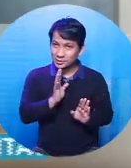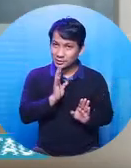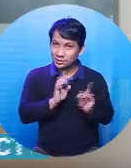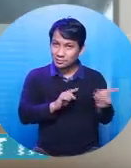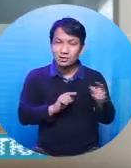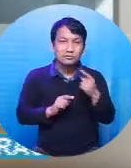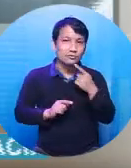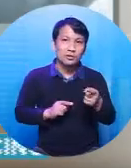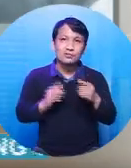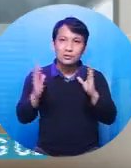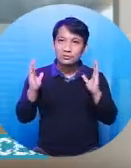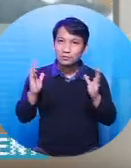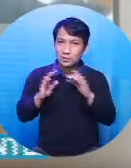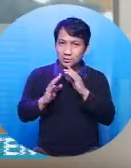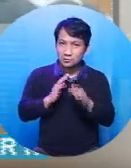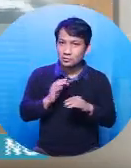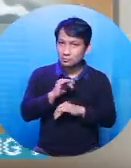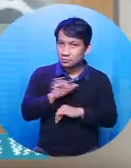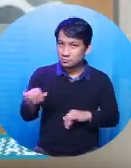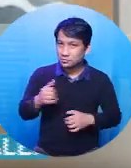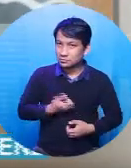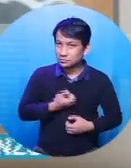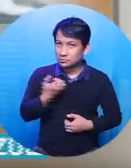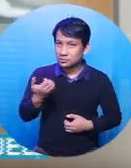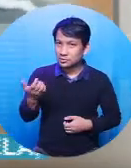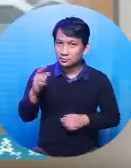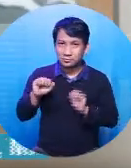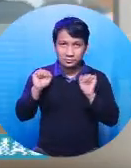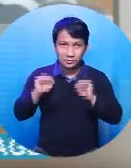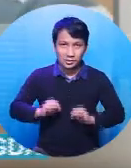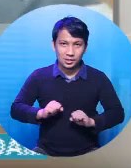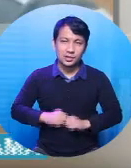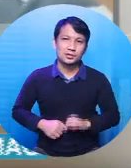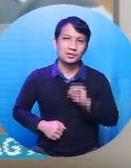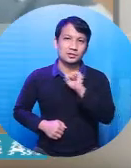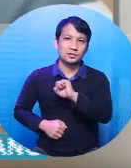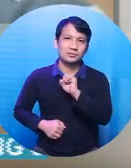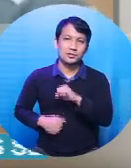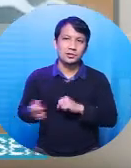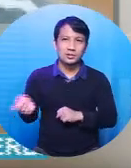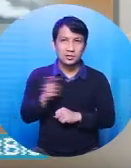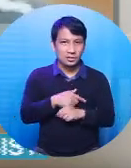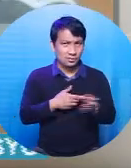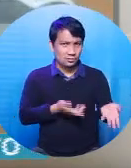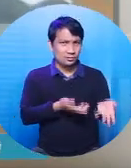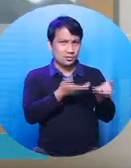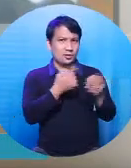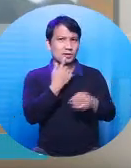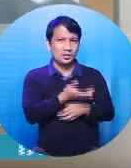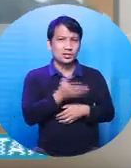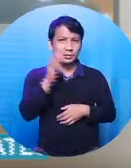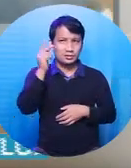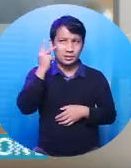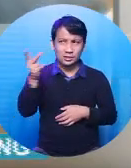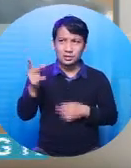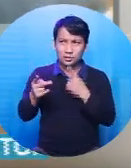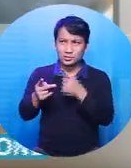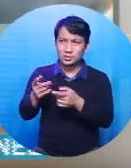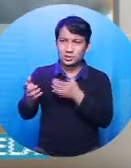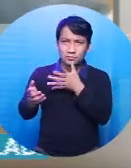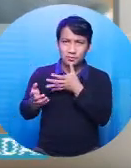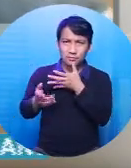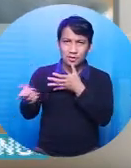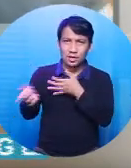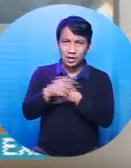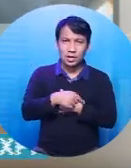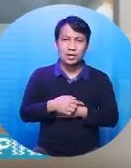anak mo. Huwag muna kayo mag-emotional. Pwede? Opo, sir. Okay, sige, Kayla. Kausapin mo na yung